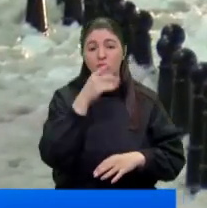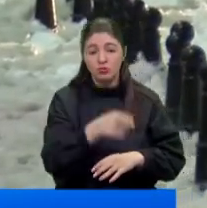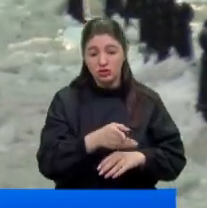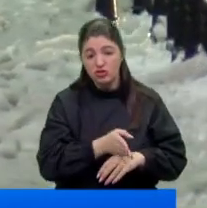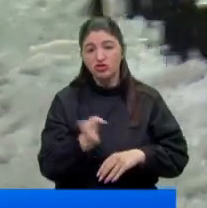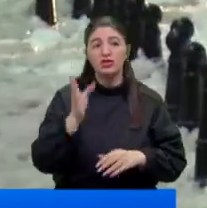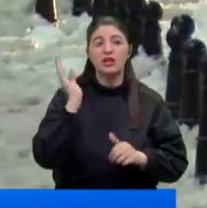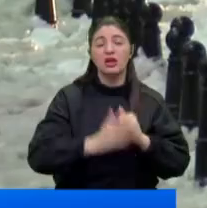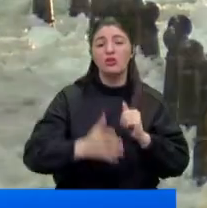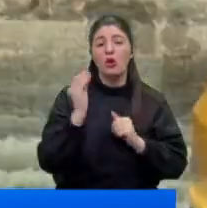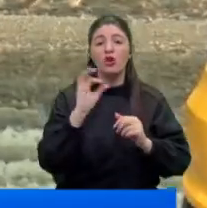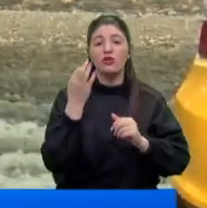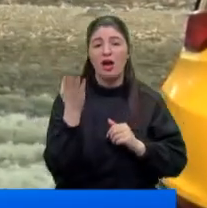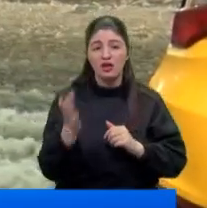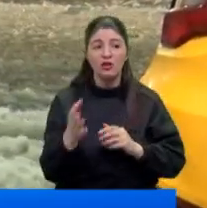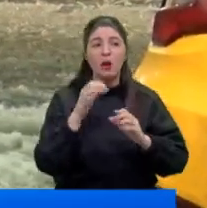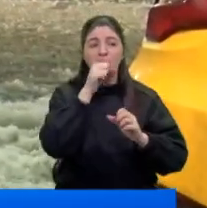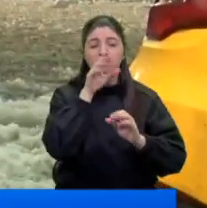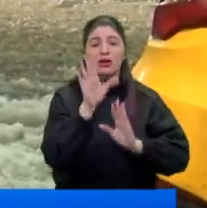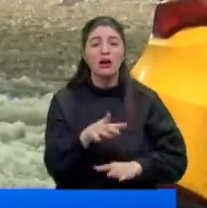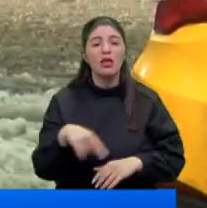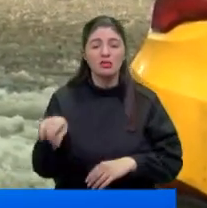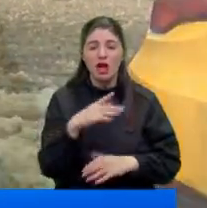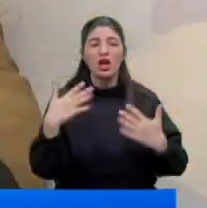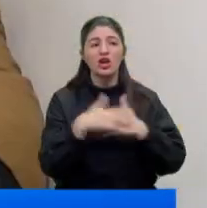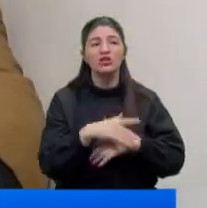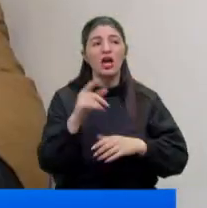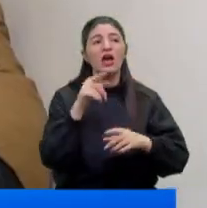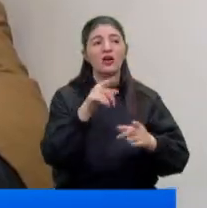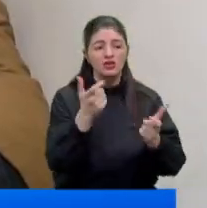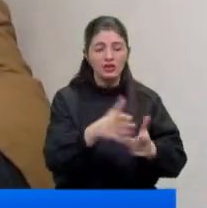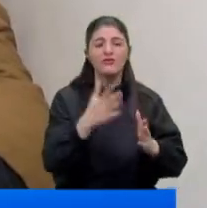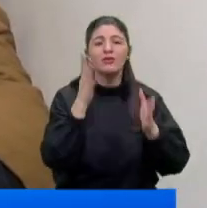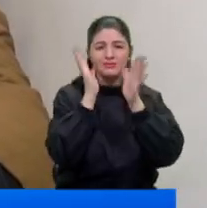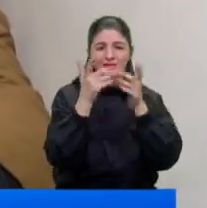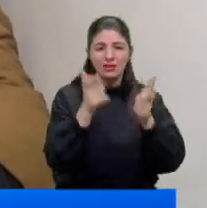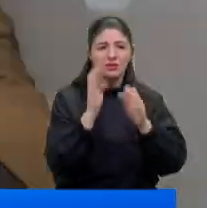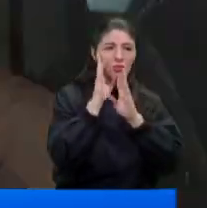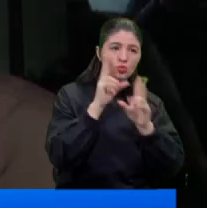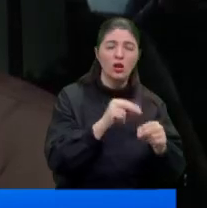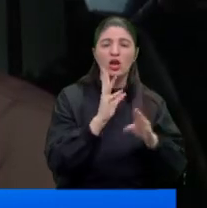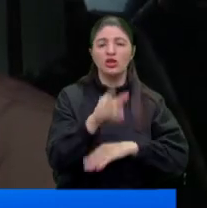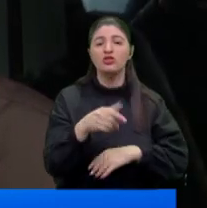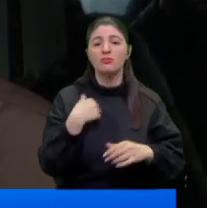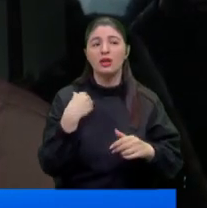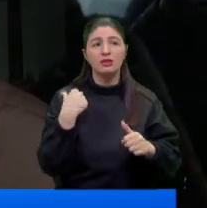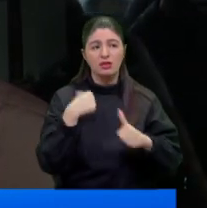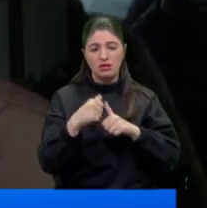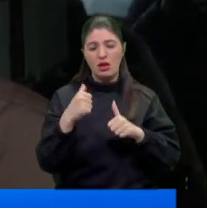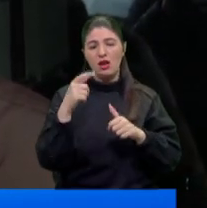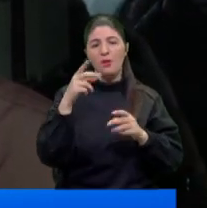İstanbul'dan çıkışların yasaklandığı otogarlarda mahsur kalanlar geceyi yazıhaneler ve mescitlerde geçirdi. Tekrar yerime